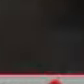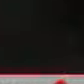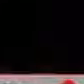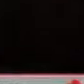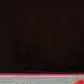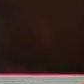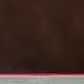كلها